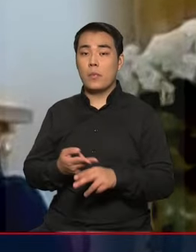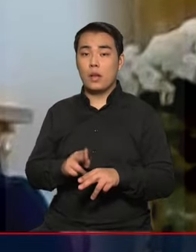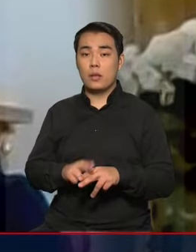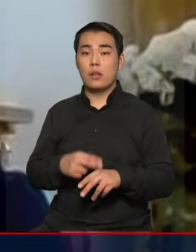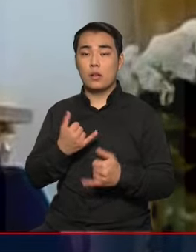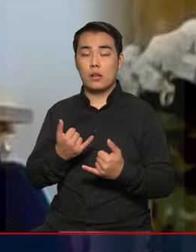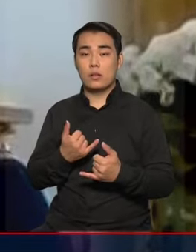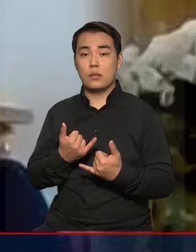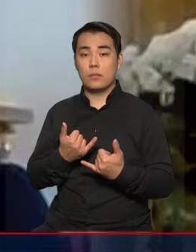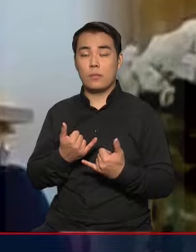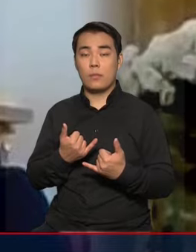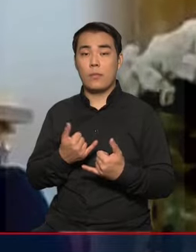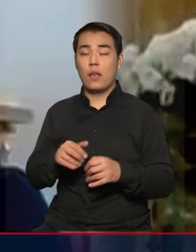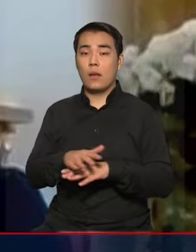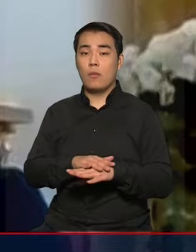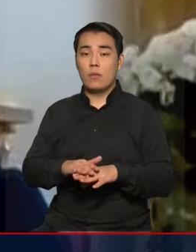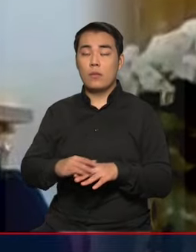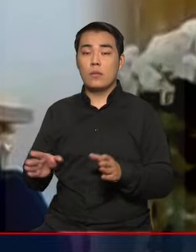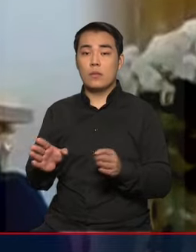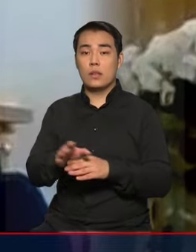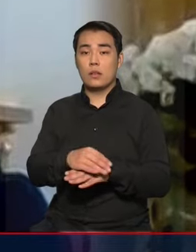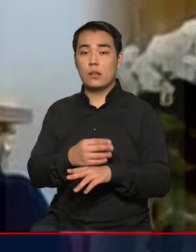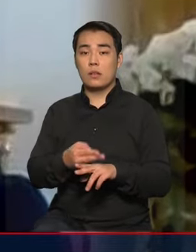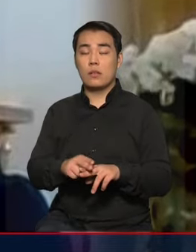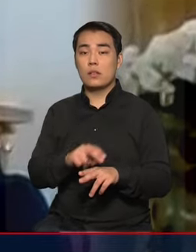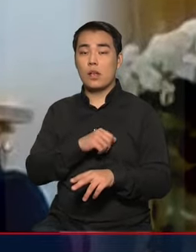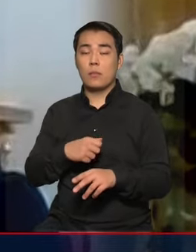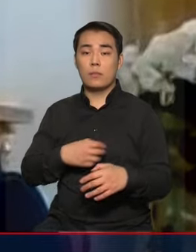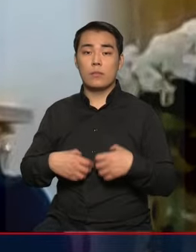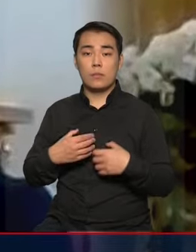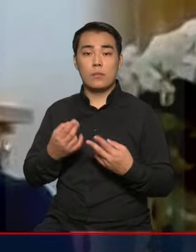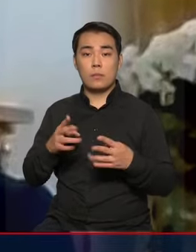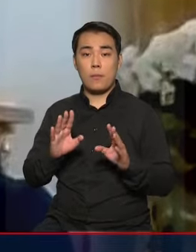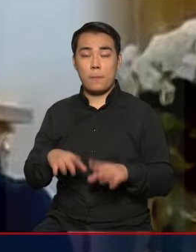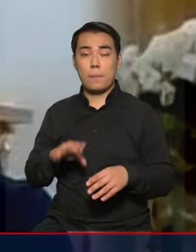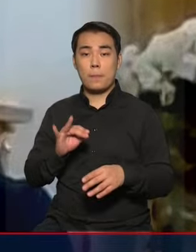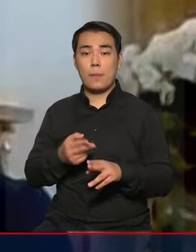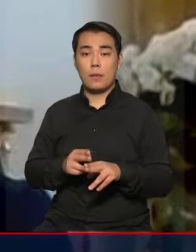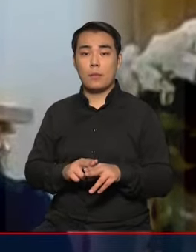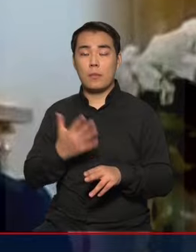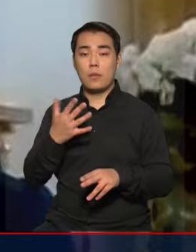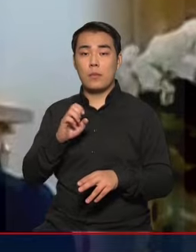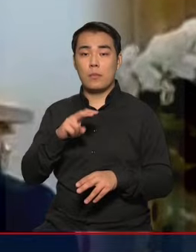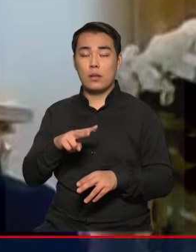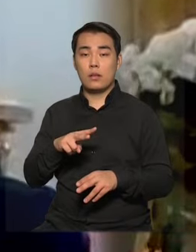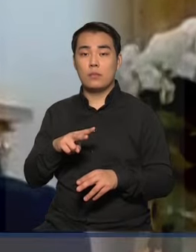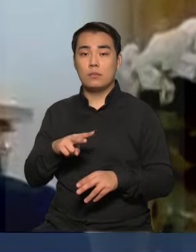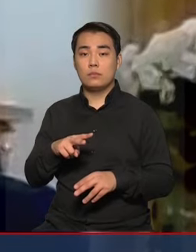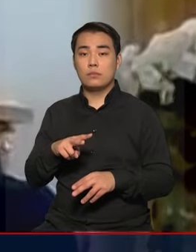себептен халықтың бәрін дүрліктіре бермей осындай 5